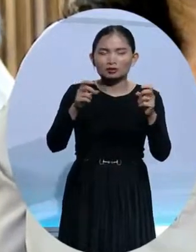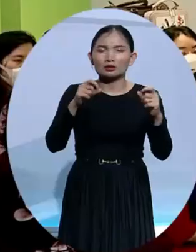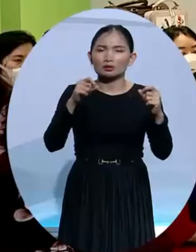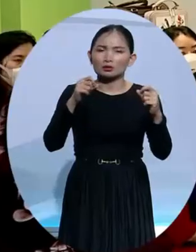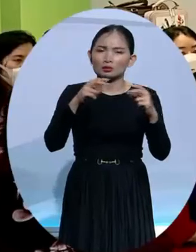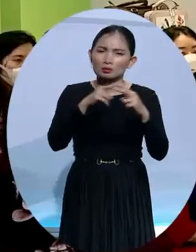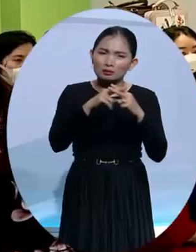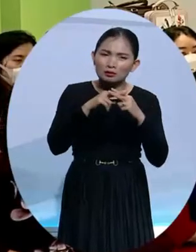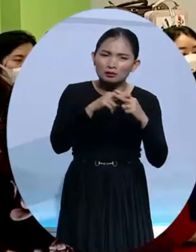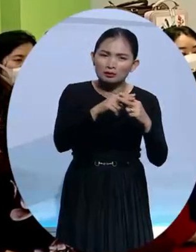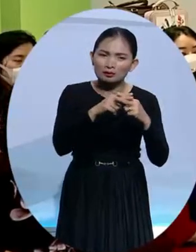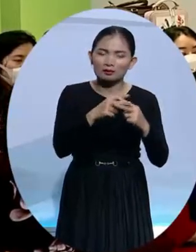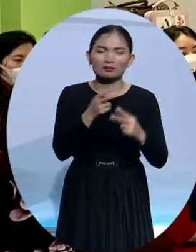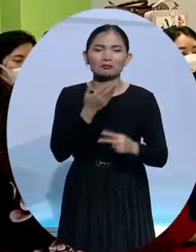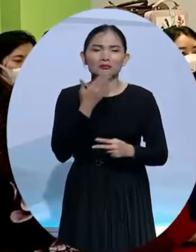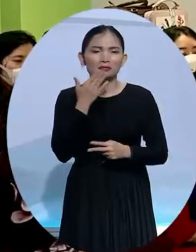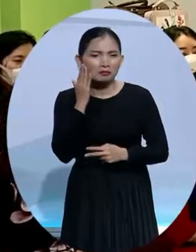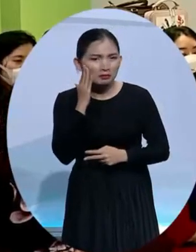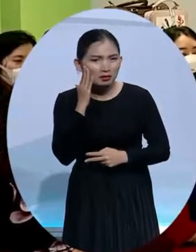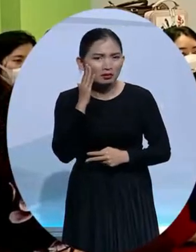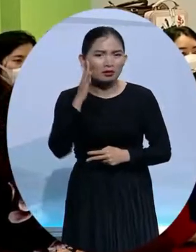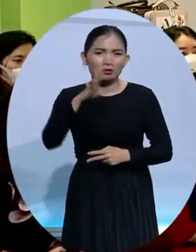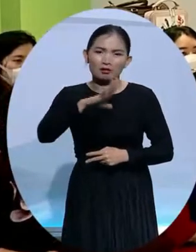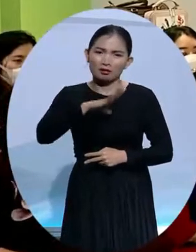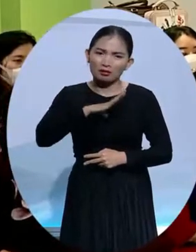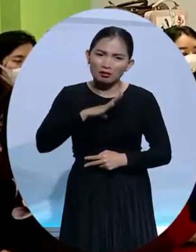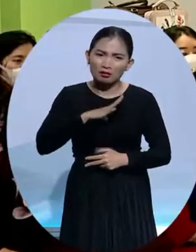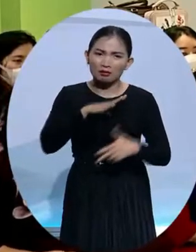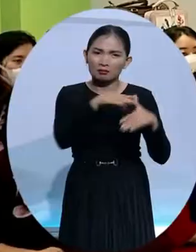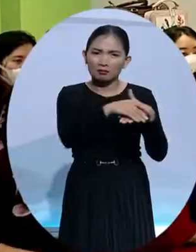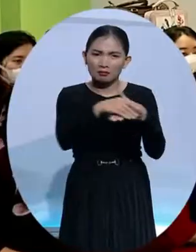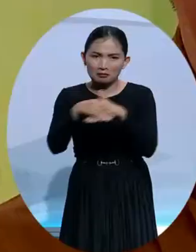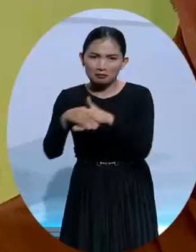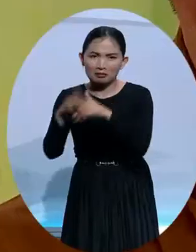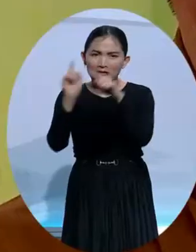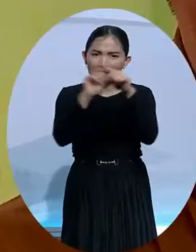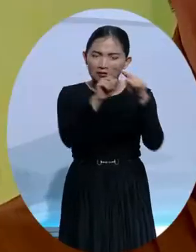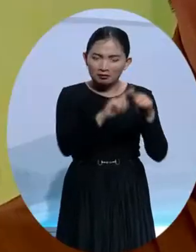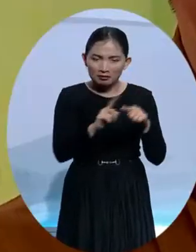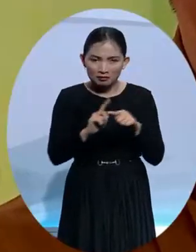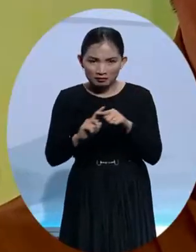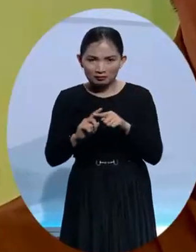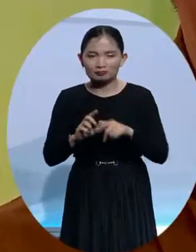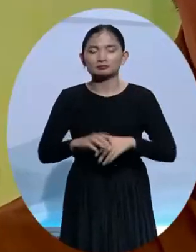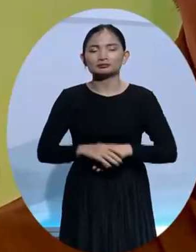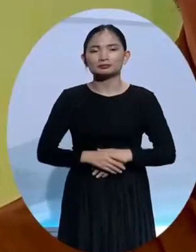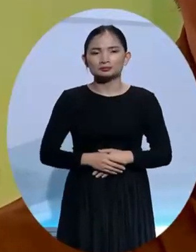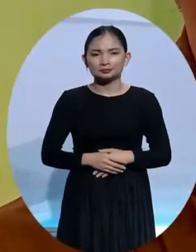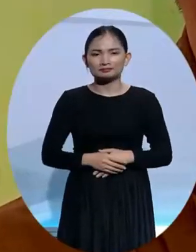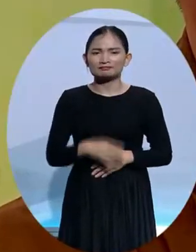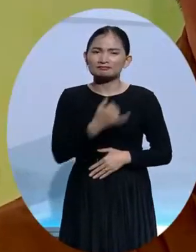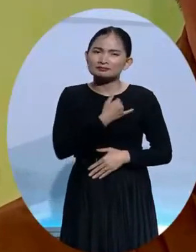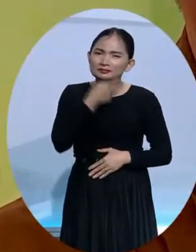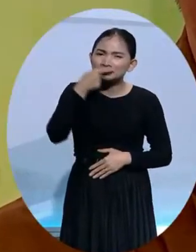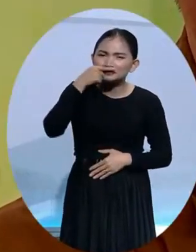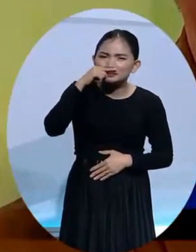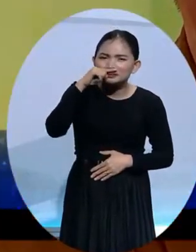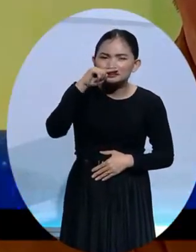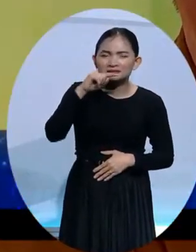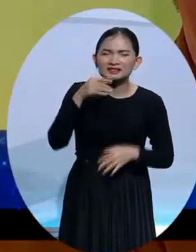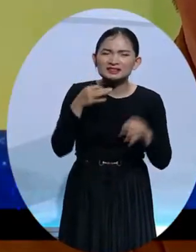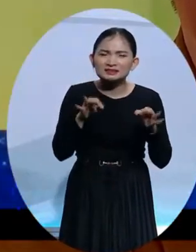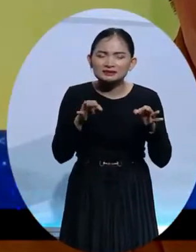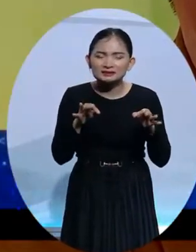trong cuộc sống, để tâm thiện lành đều hiện diện trong mỗi con người. Yêu thương bản chất của nó là sự ngọt ngào, là sự bình